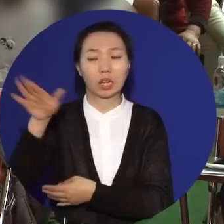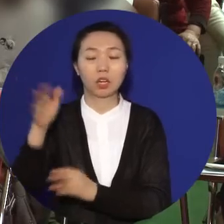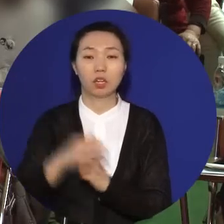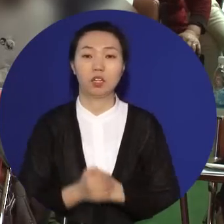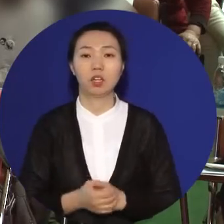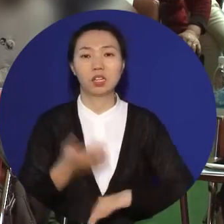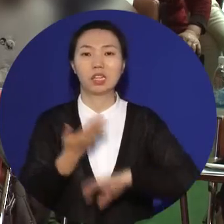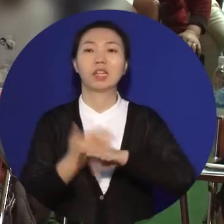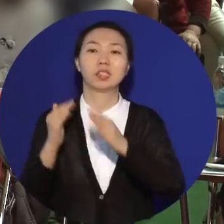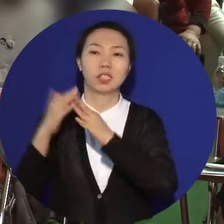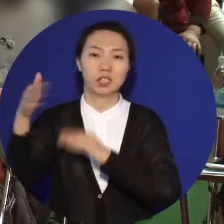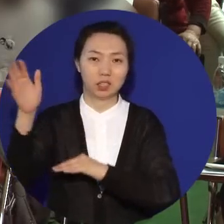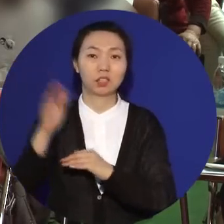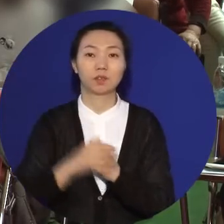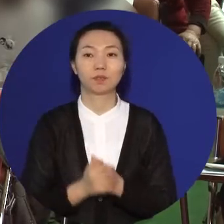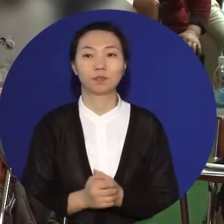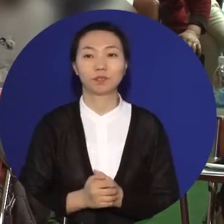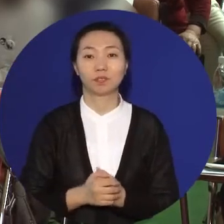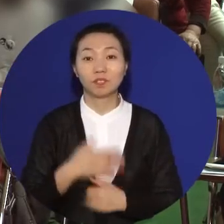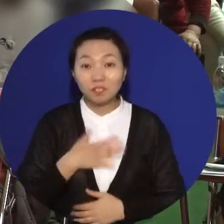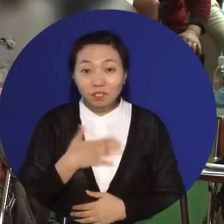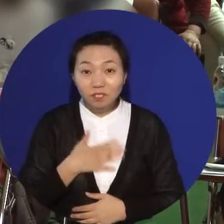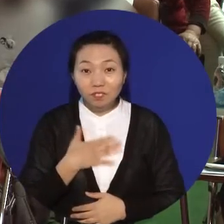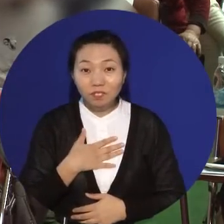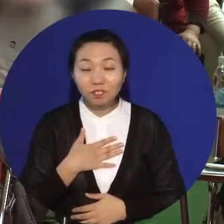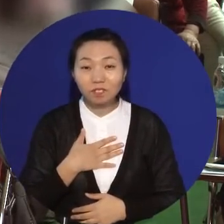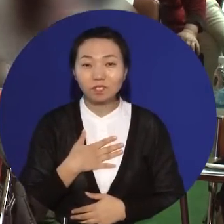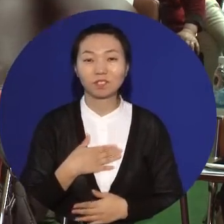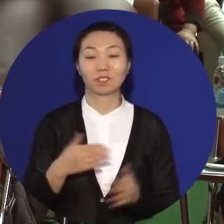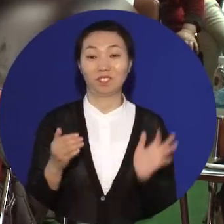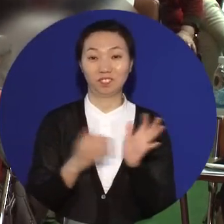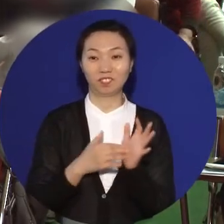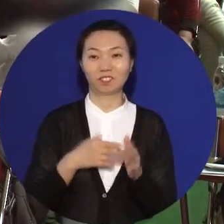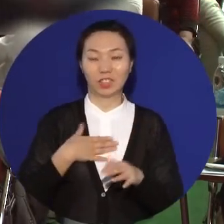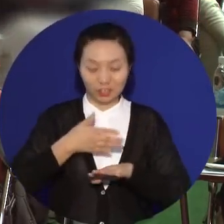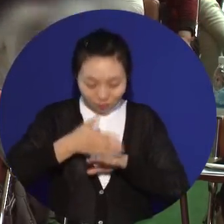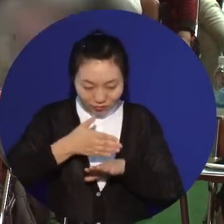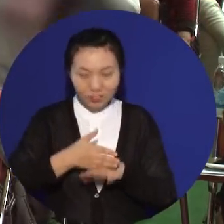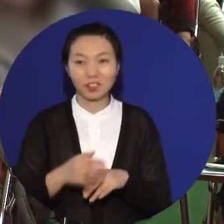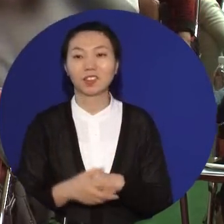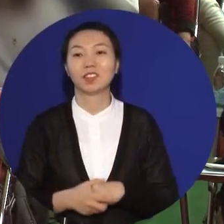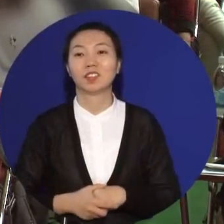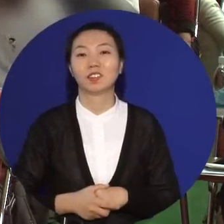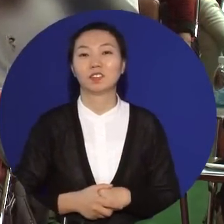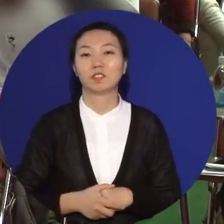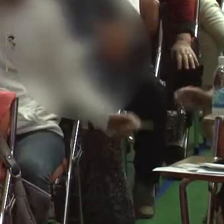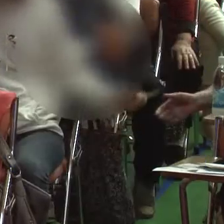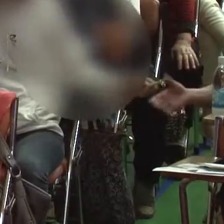됐어요? 예, 감사합니다. 예.